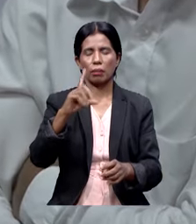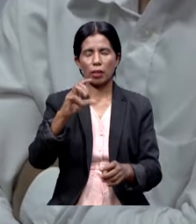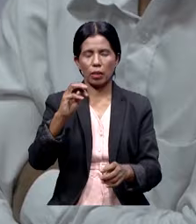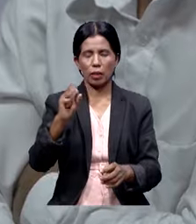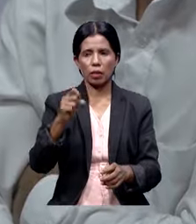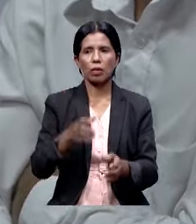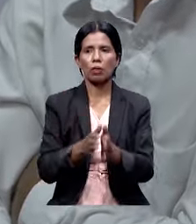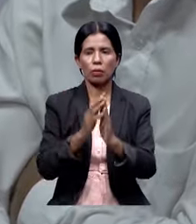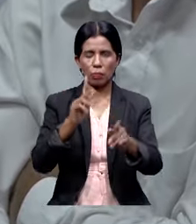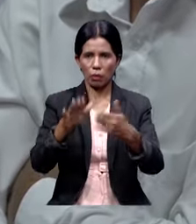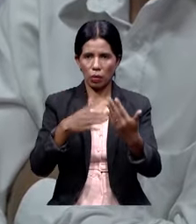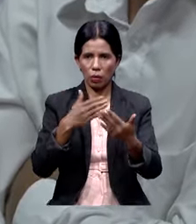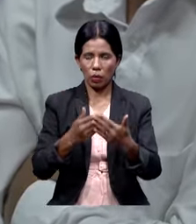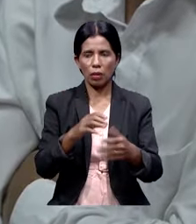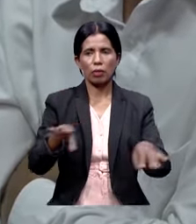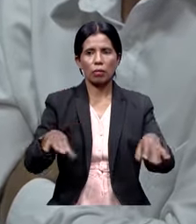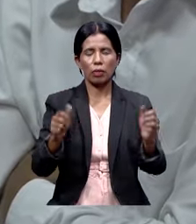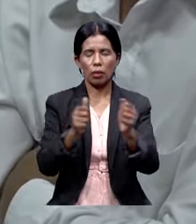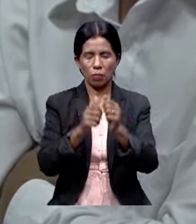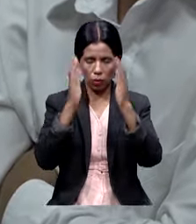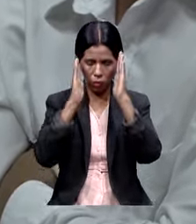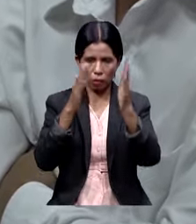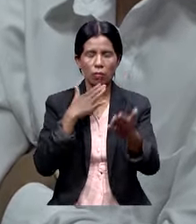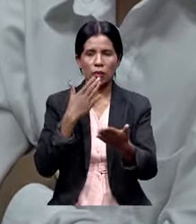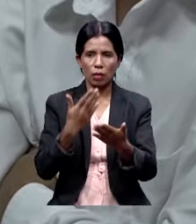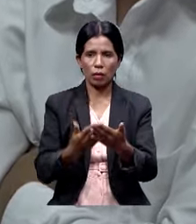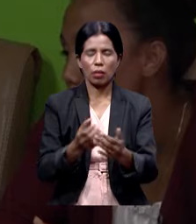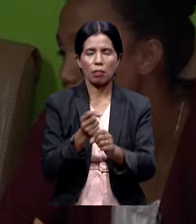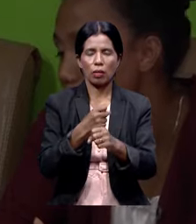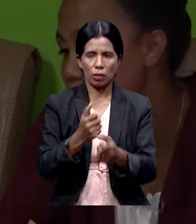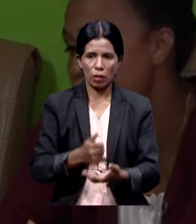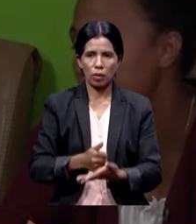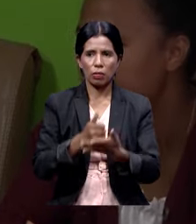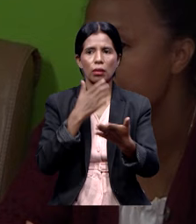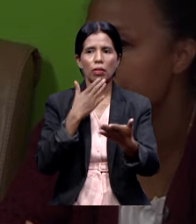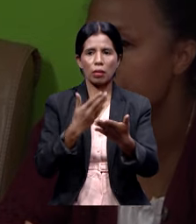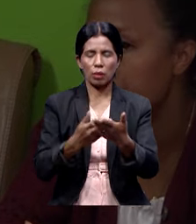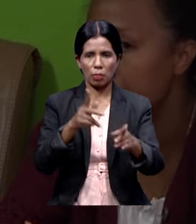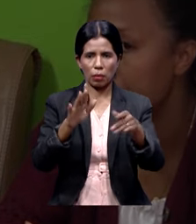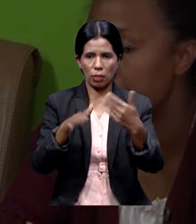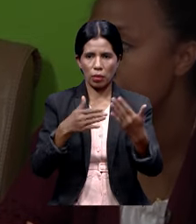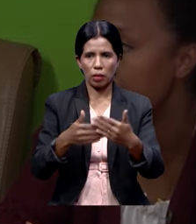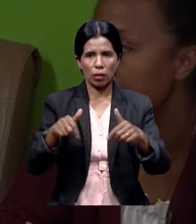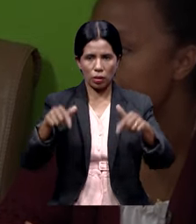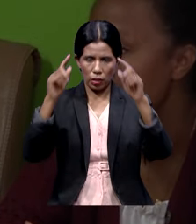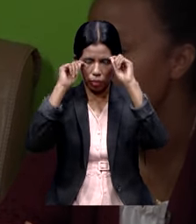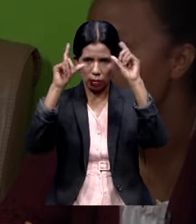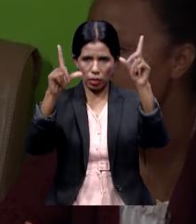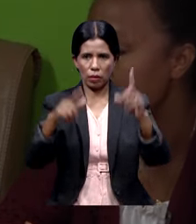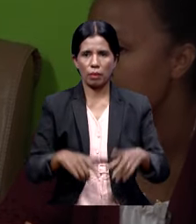ba kandidato sirahotu atu servisu profesional nune bele halu atendimento diak ba populasaun iha teritorio